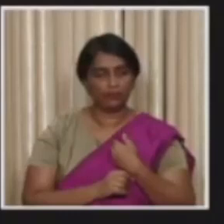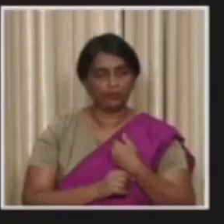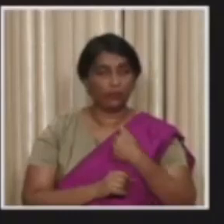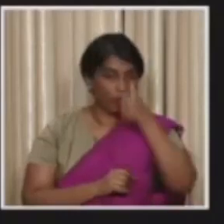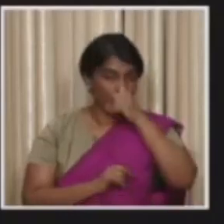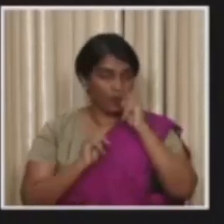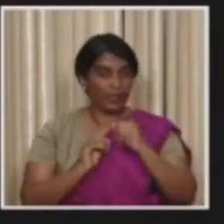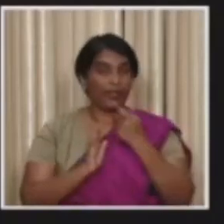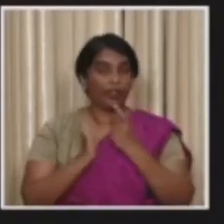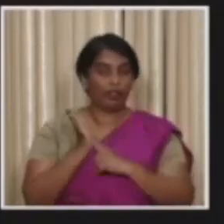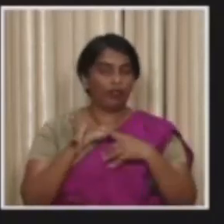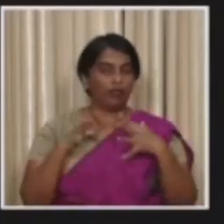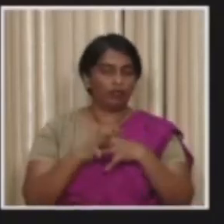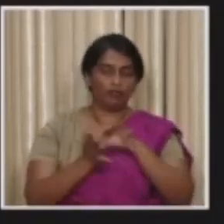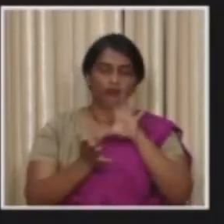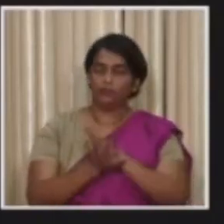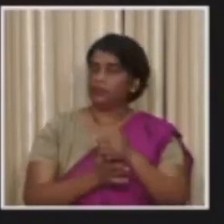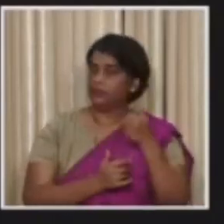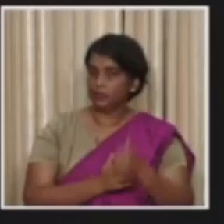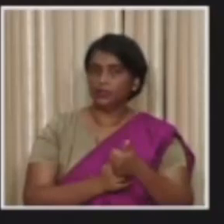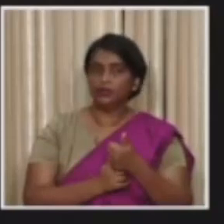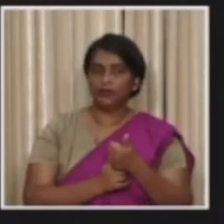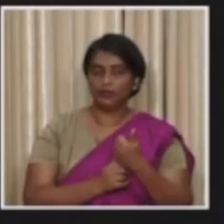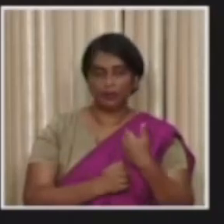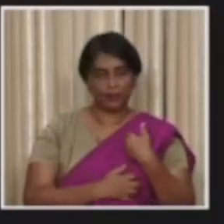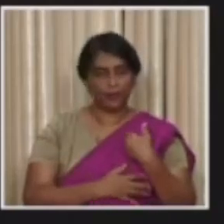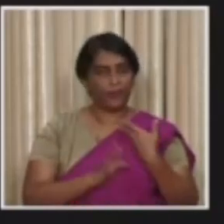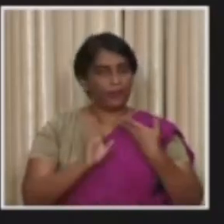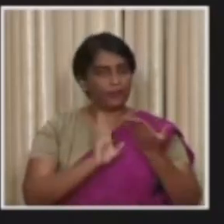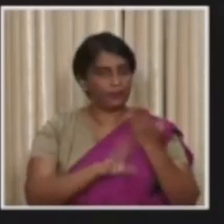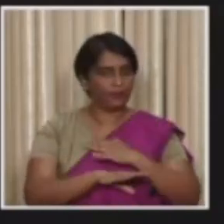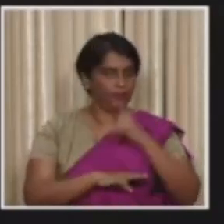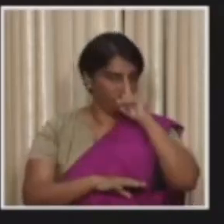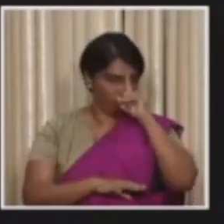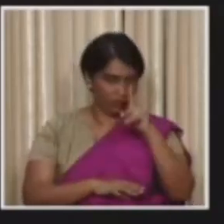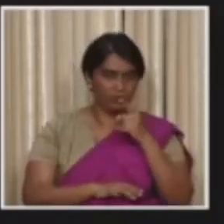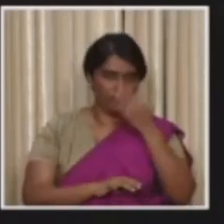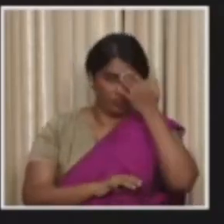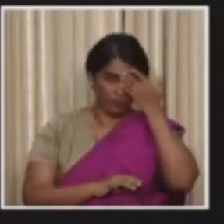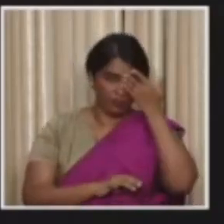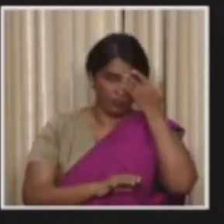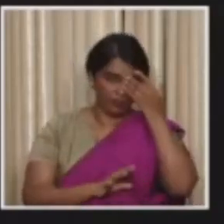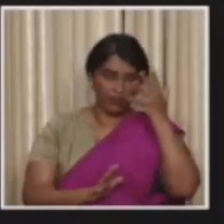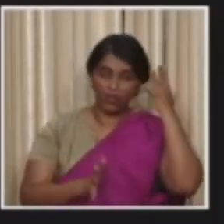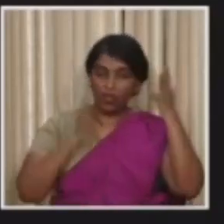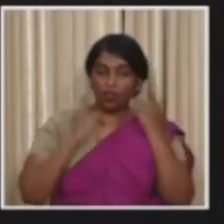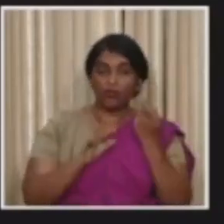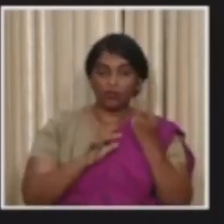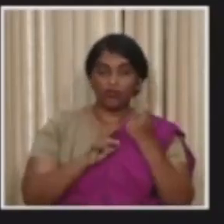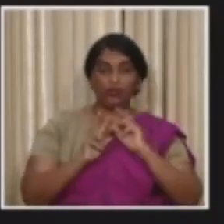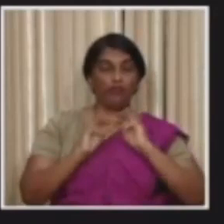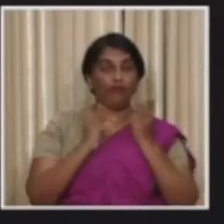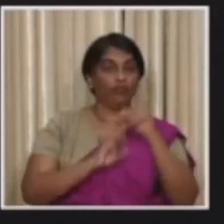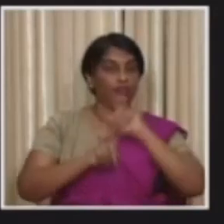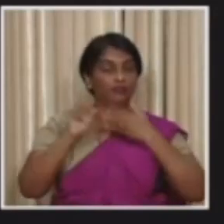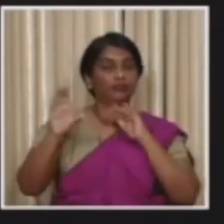දූෂණ නීති ඉතාමත්ම වැදගත්. දූෂණ මම මෙය පෞගිය සතියේ World Economic Forum එකට